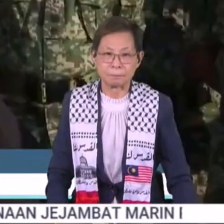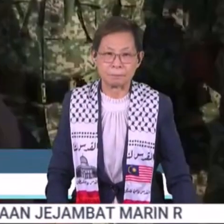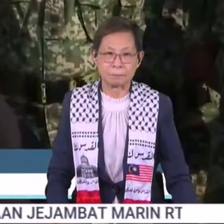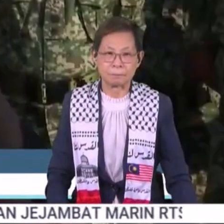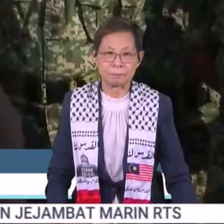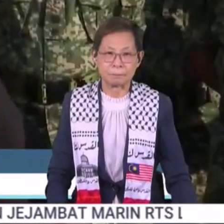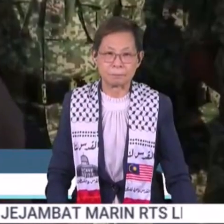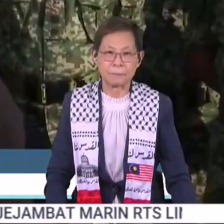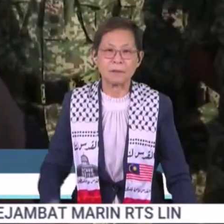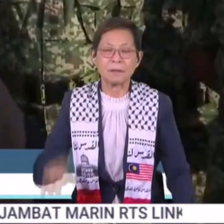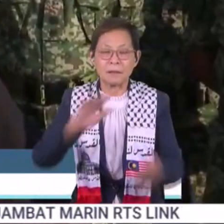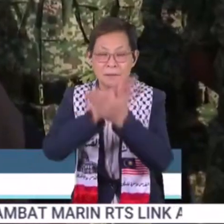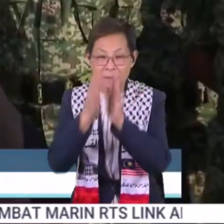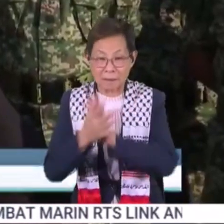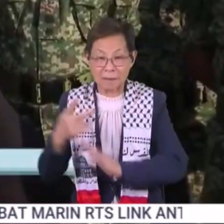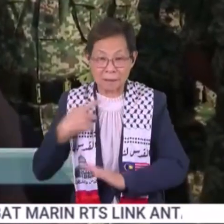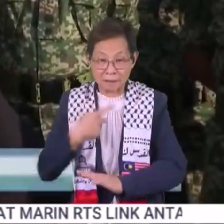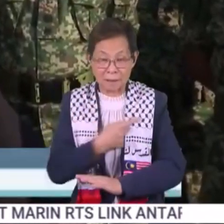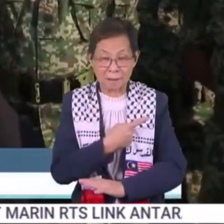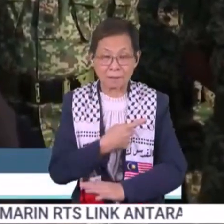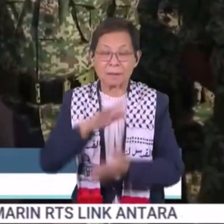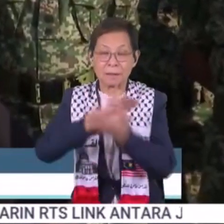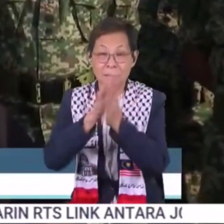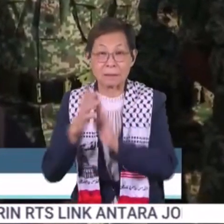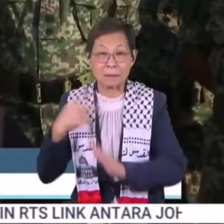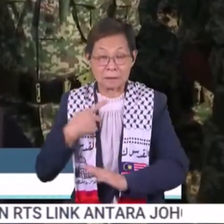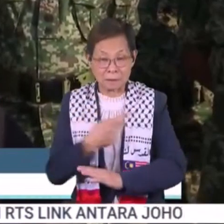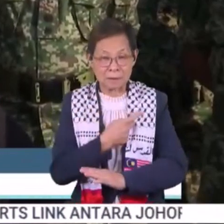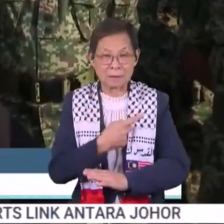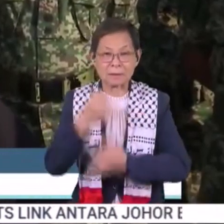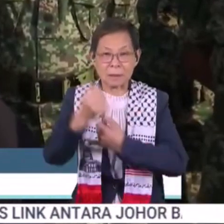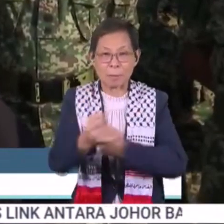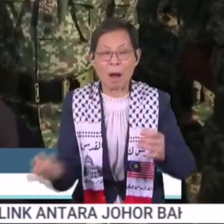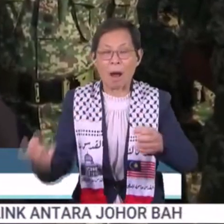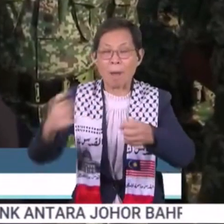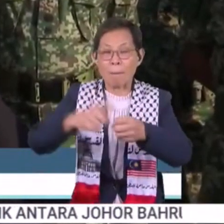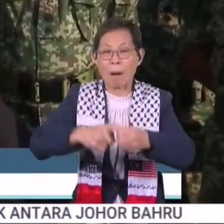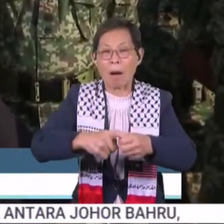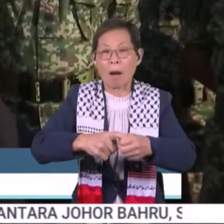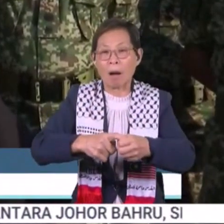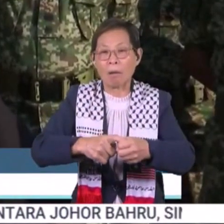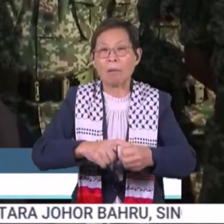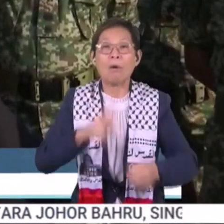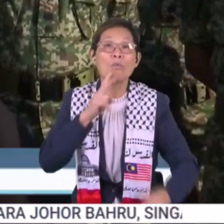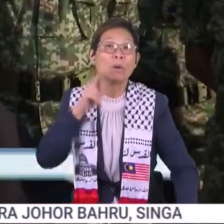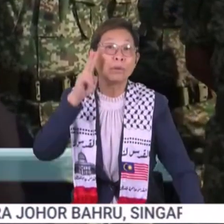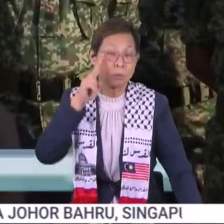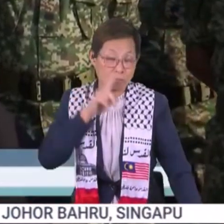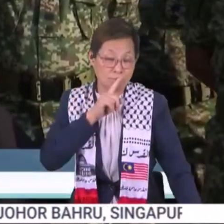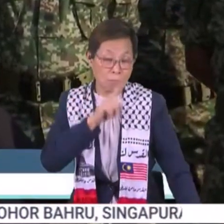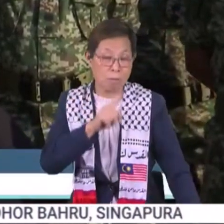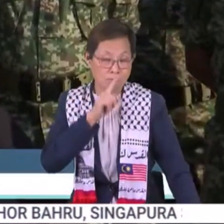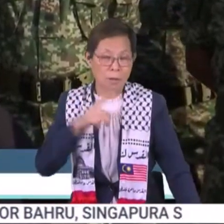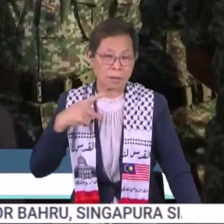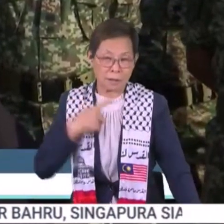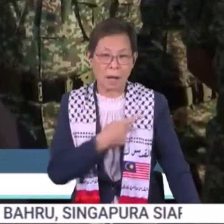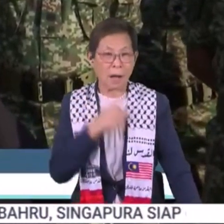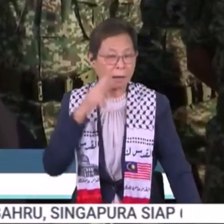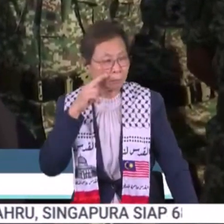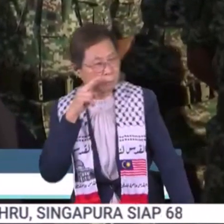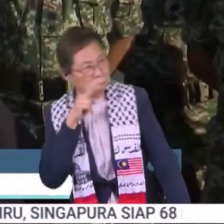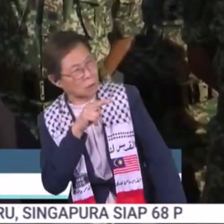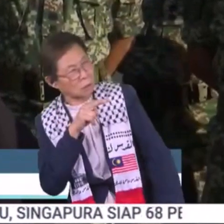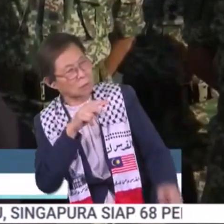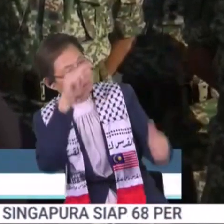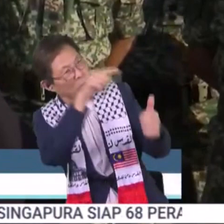infanter jadi kita di jabatan halwal Veteran e memang kita akan melihat dari